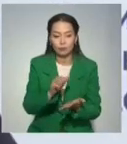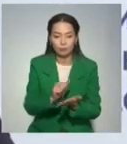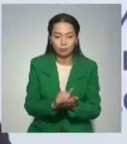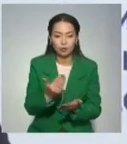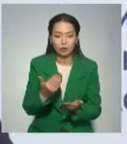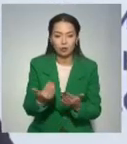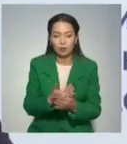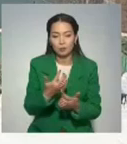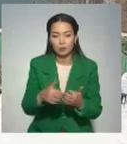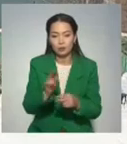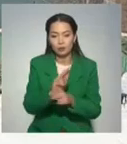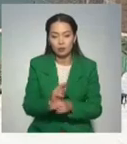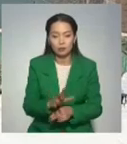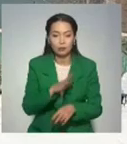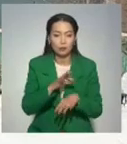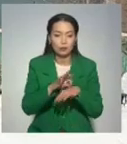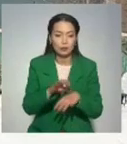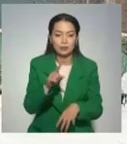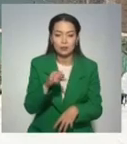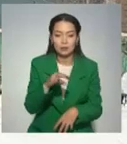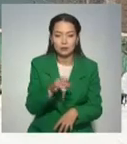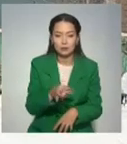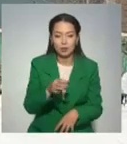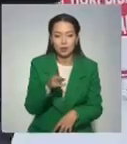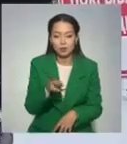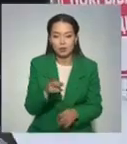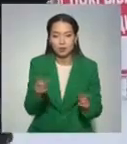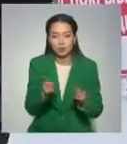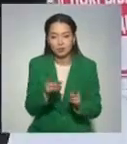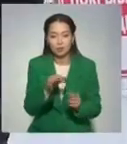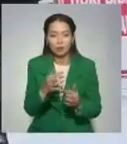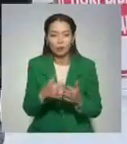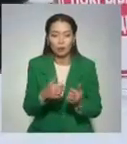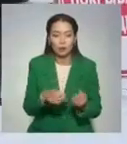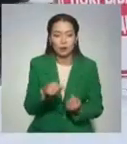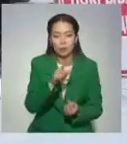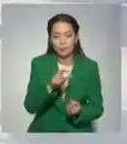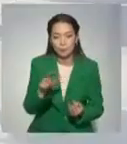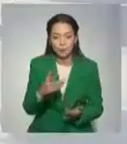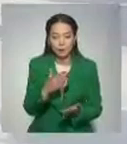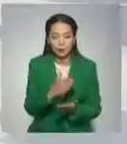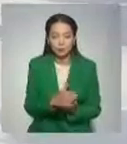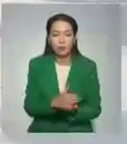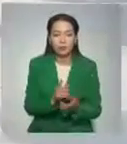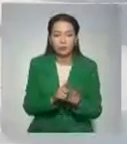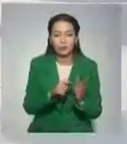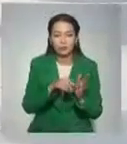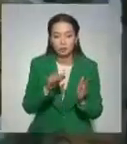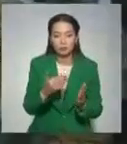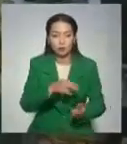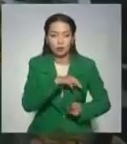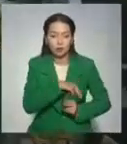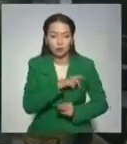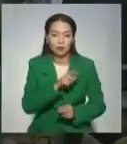орташа жөндеу жұмысын жүргіздік. Зеренді ауданында 2000-ден астам шағын және орта кәсіпкерлік нысаны бар. Онда 7000-ға тарта адам еңбек